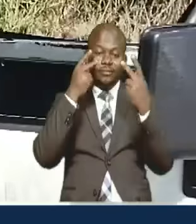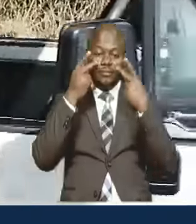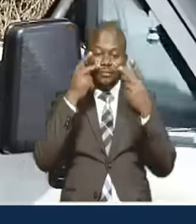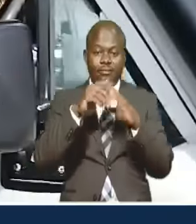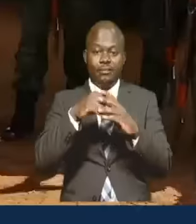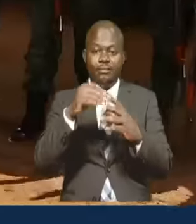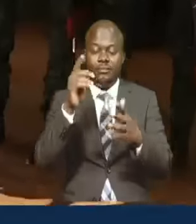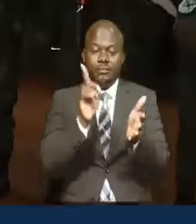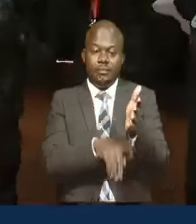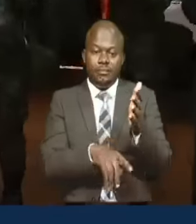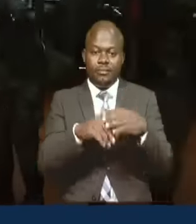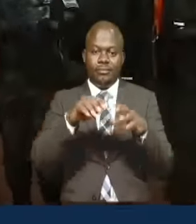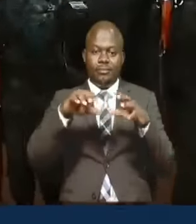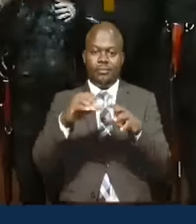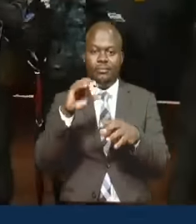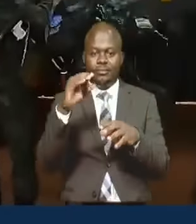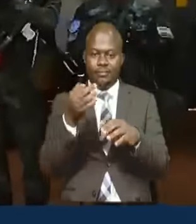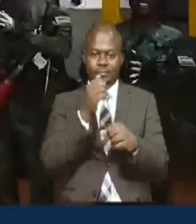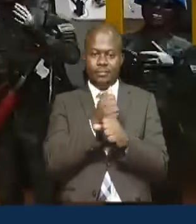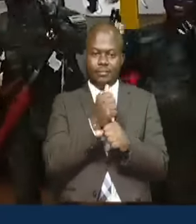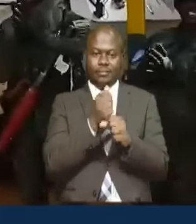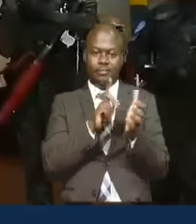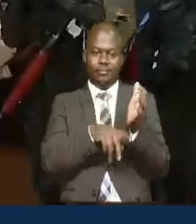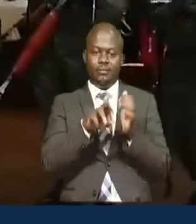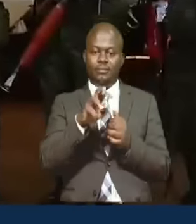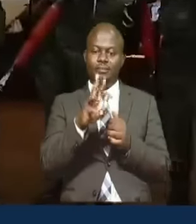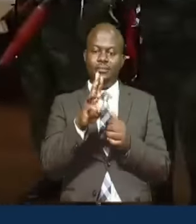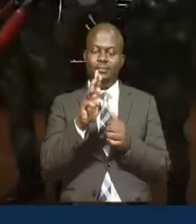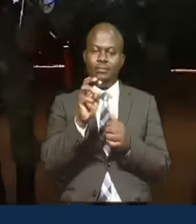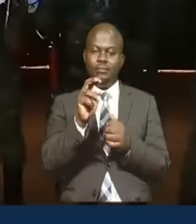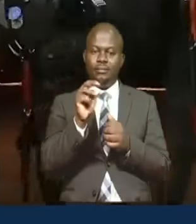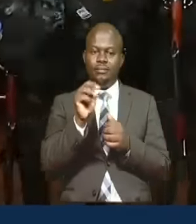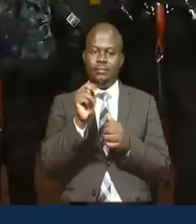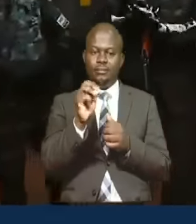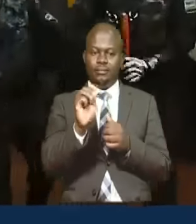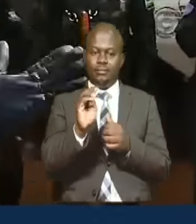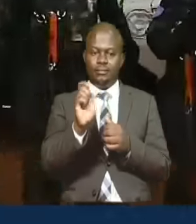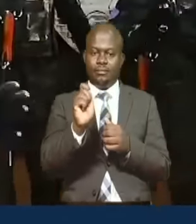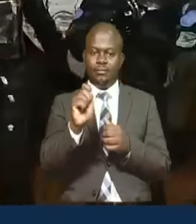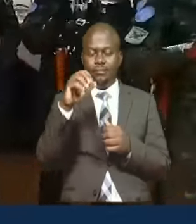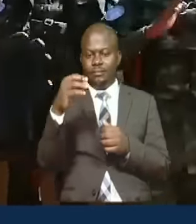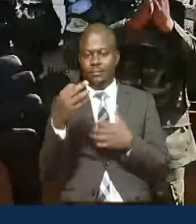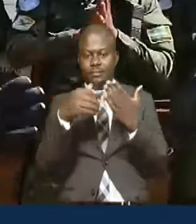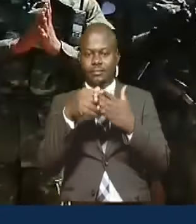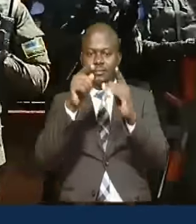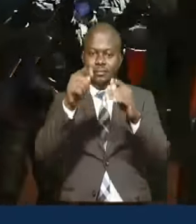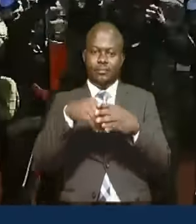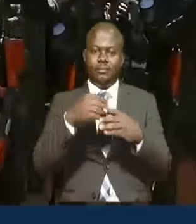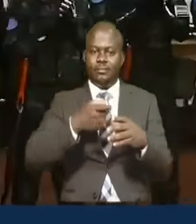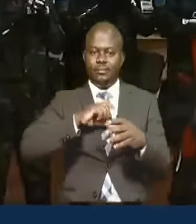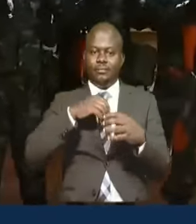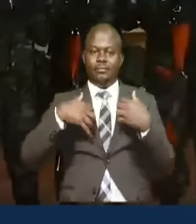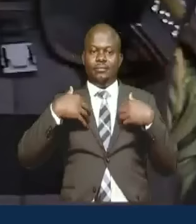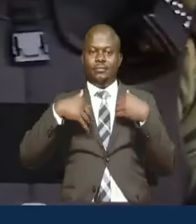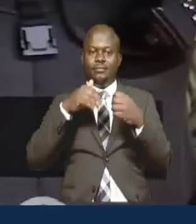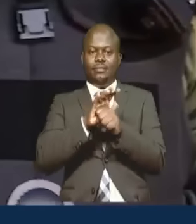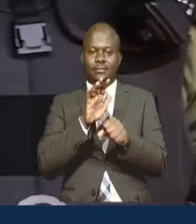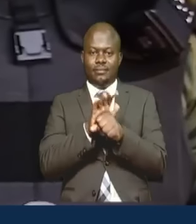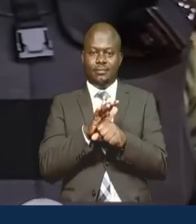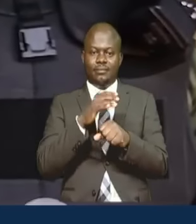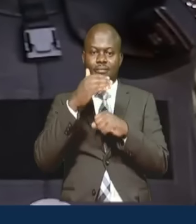ibyo bate ya gatatu ikora yitwa Rwamba 3 twageze muri Rwamba 3 rero tubasanga morale murayibona